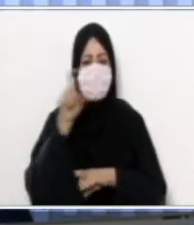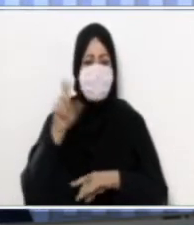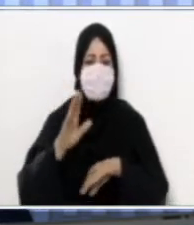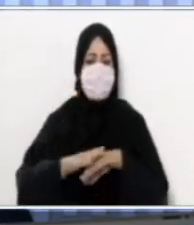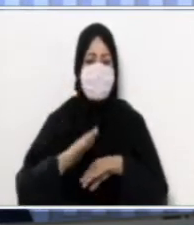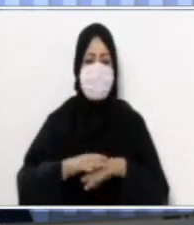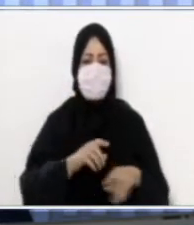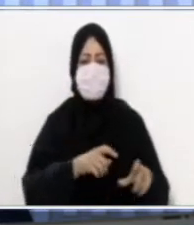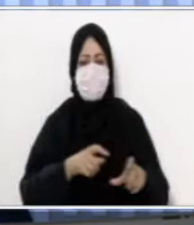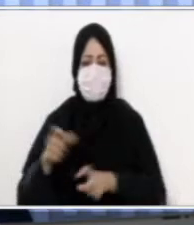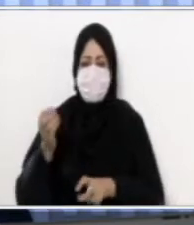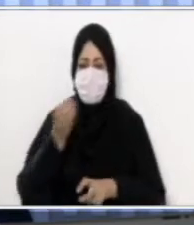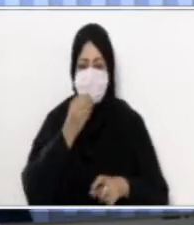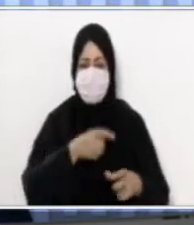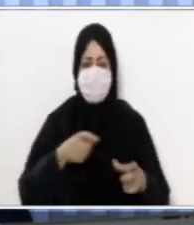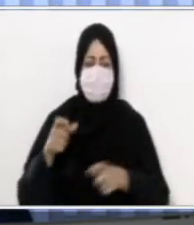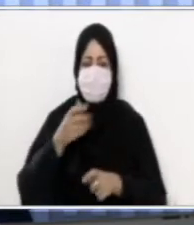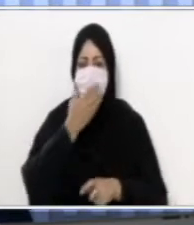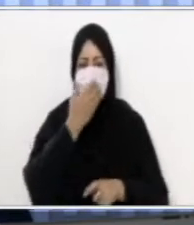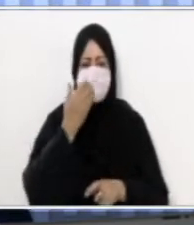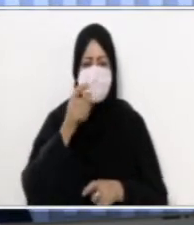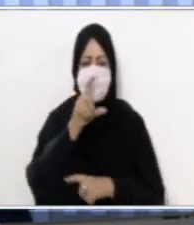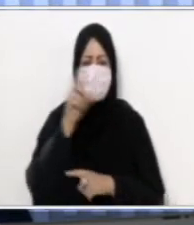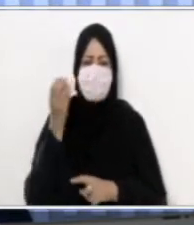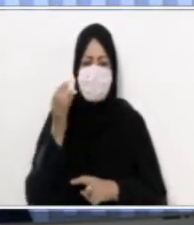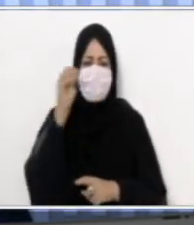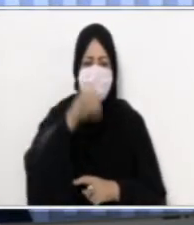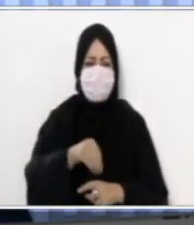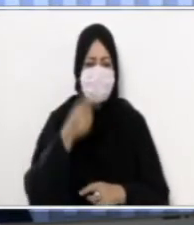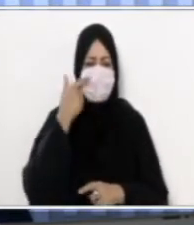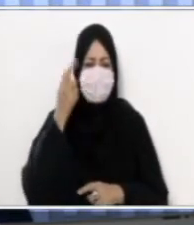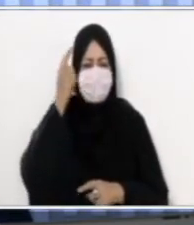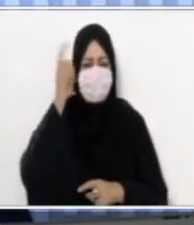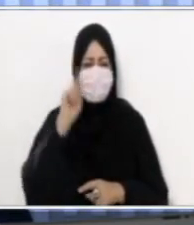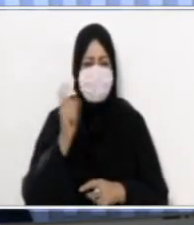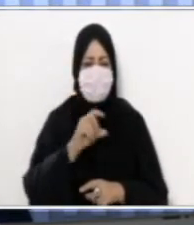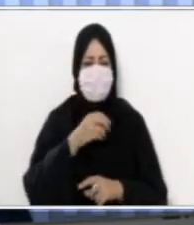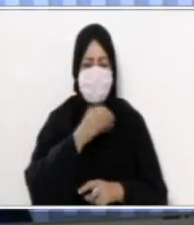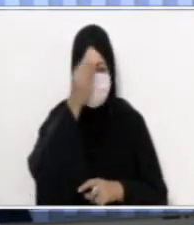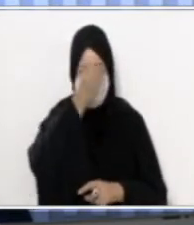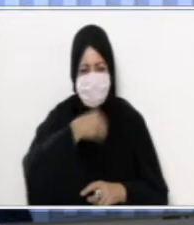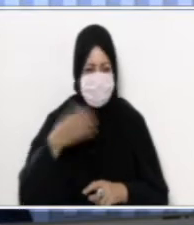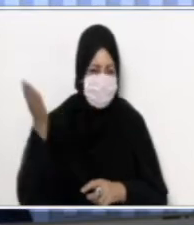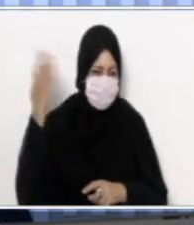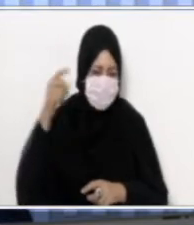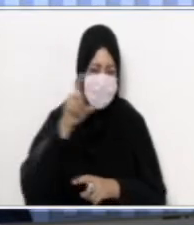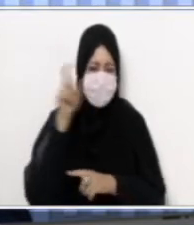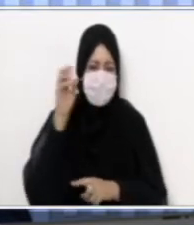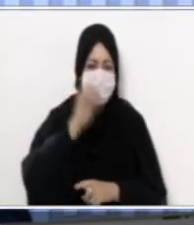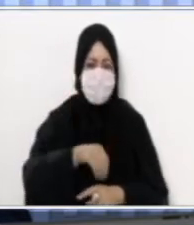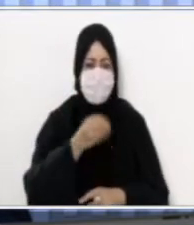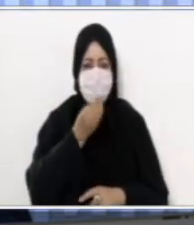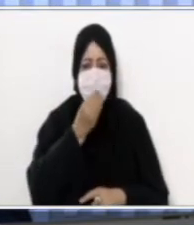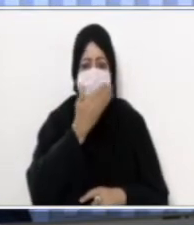الصباح وهو دخل في الإسلام جديد. هل نأتي له بالإفطار في إثم أم لا؟ ما يبيش يصيم. هو مريض